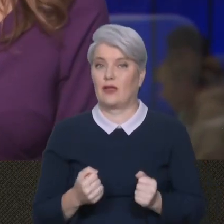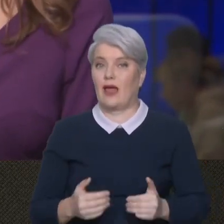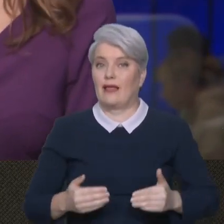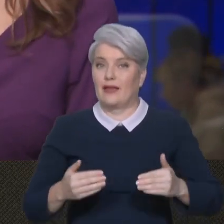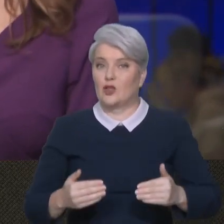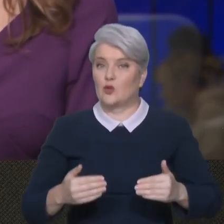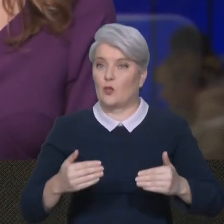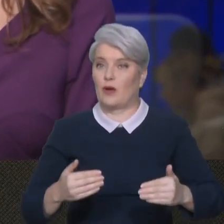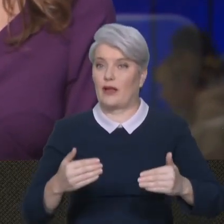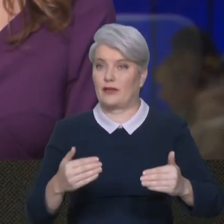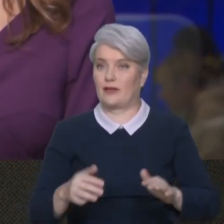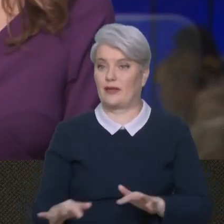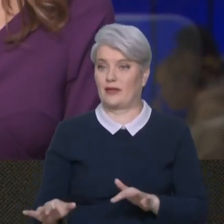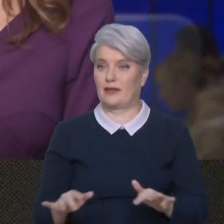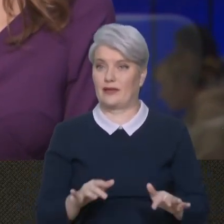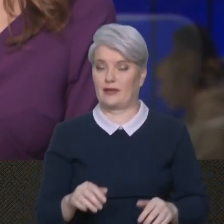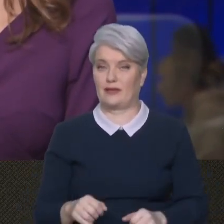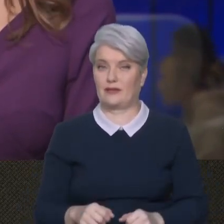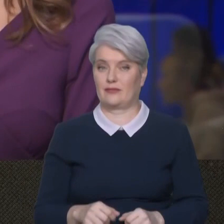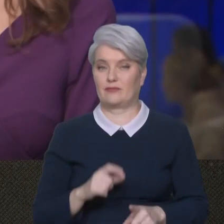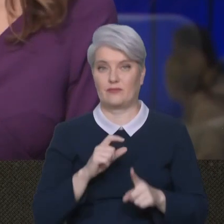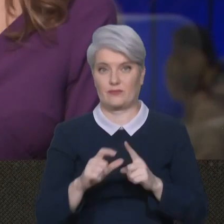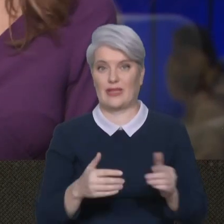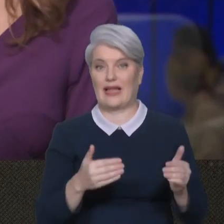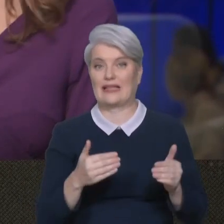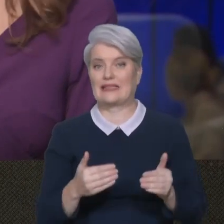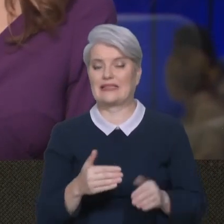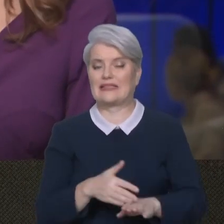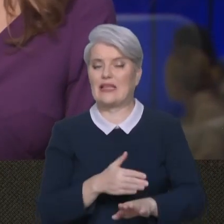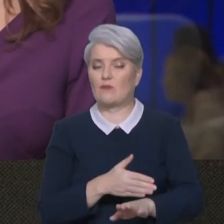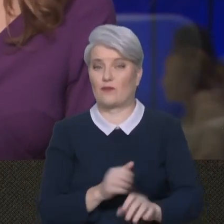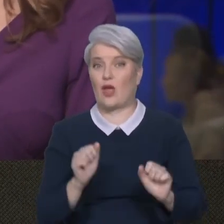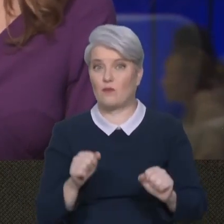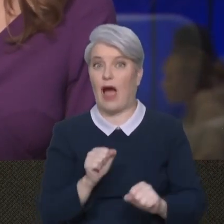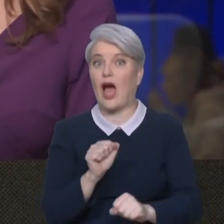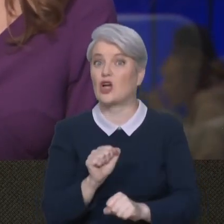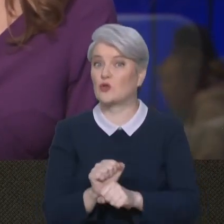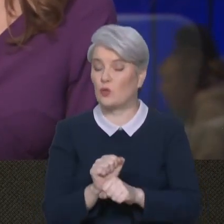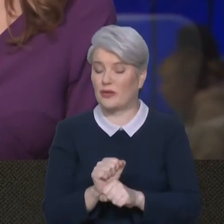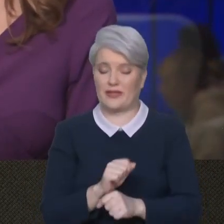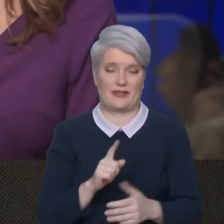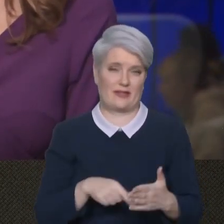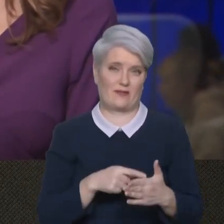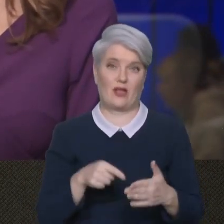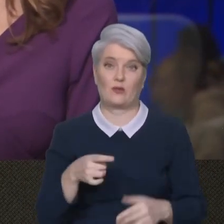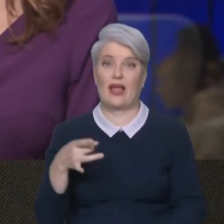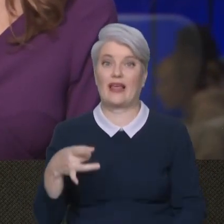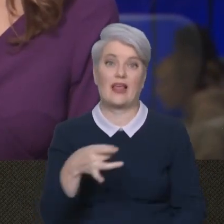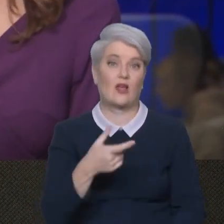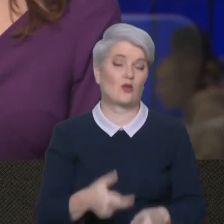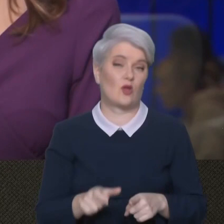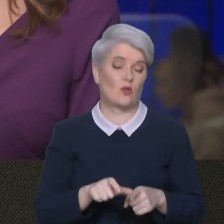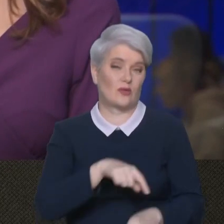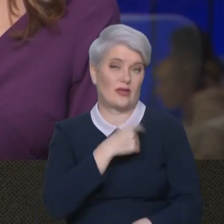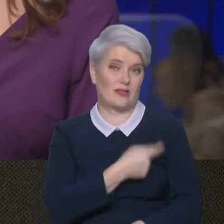дії? Ні, ну сповільнити може, а от зовсім зупинити навряд чи. І тим більше, що тут регіони дуже сильно